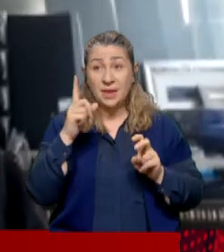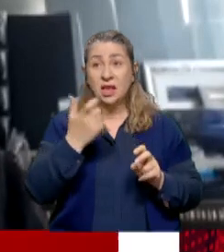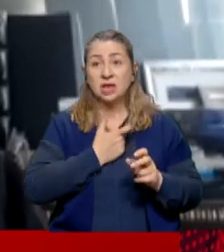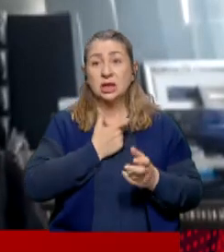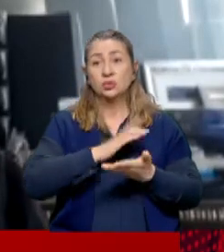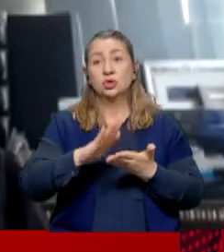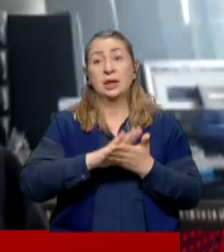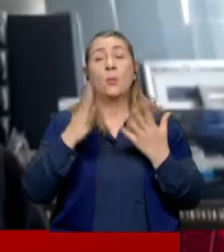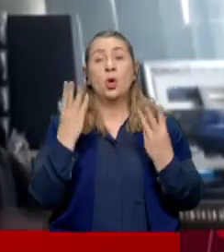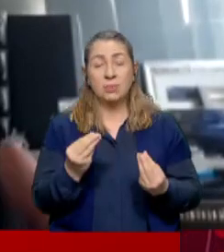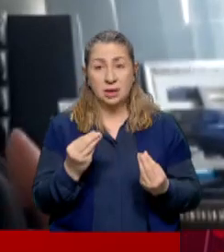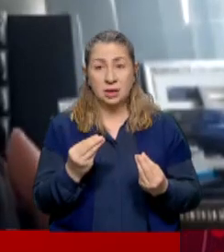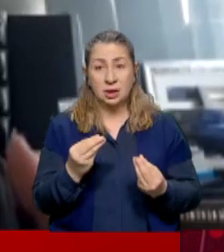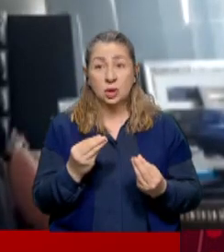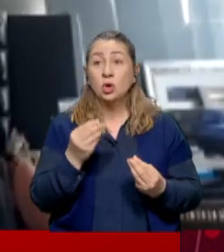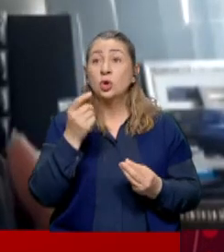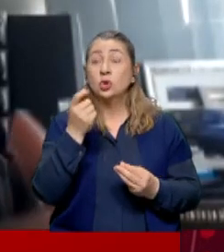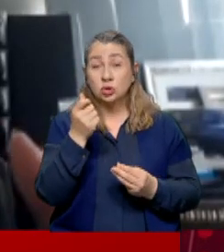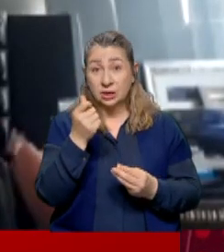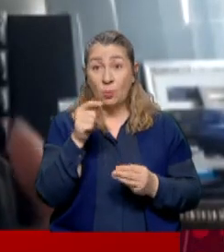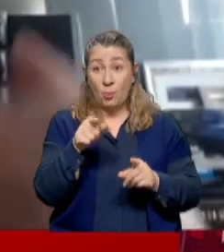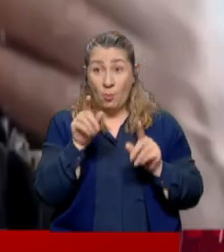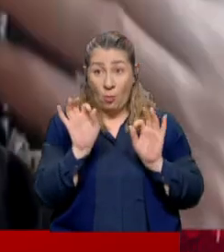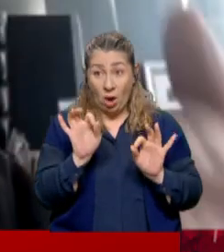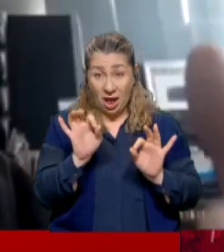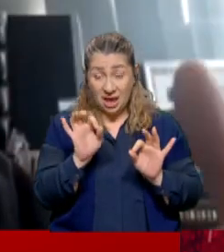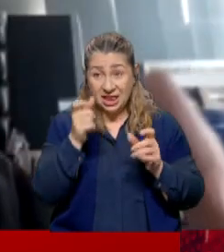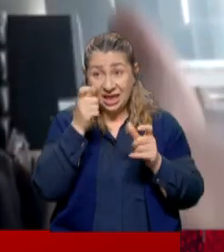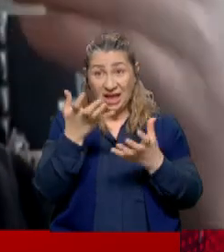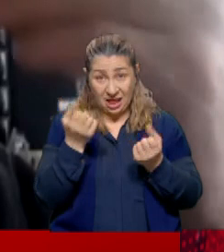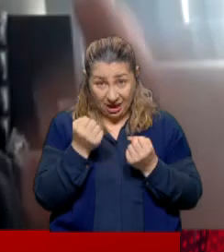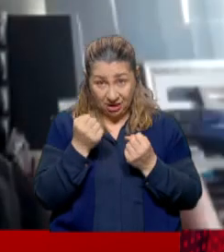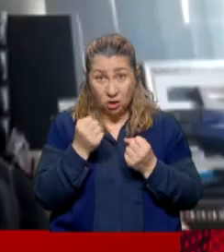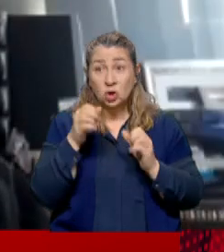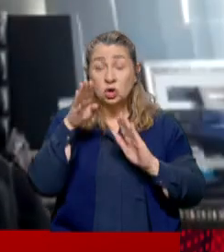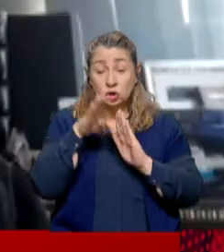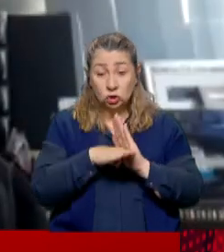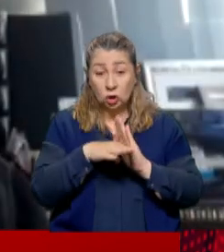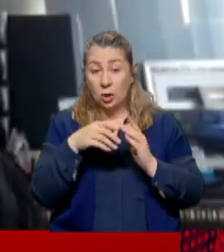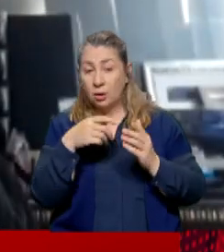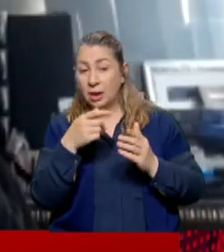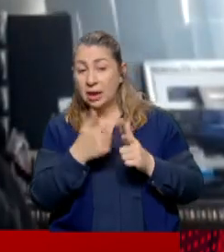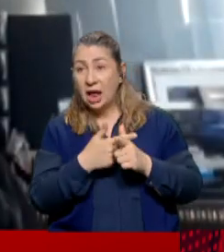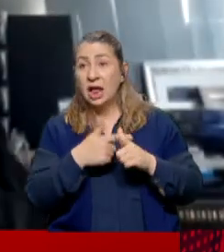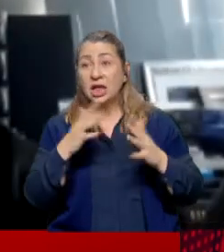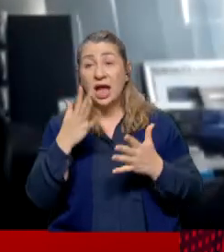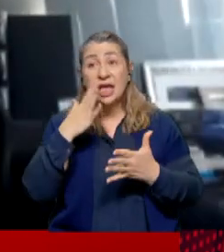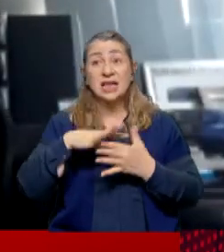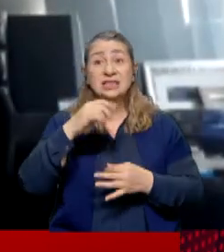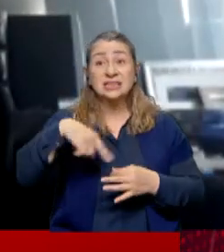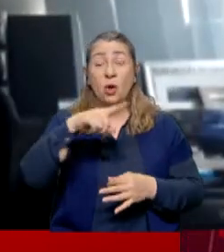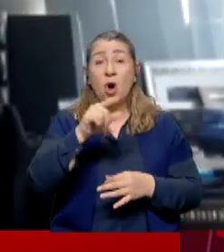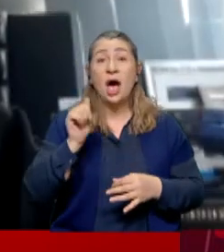yasal düzenleme olmalı. Yani ücretlerin bu durumunu dikkate alarak, düşük ücretleri dikkate alarak ya insanların